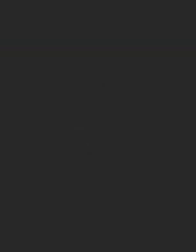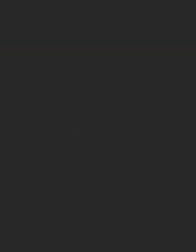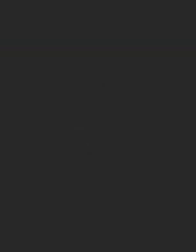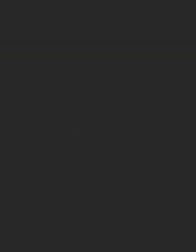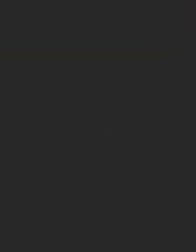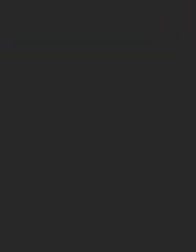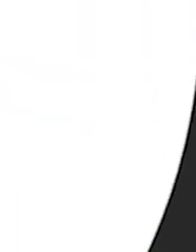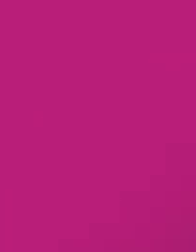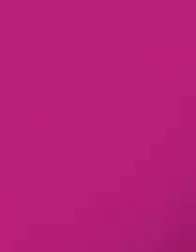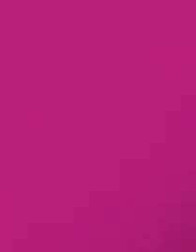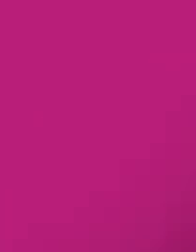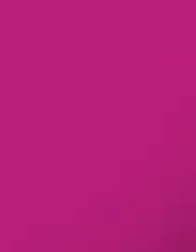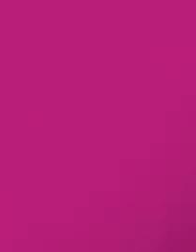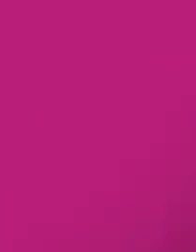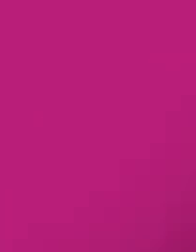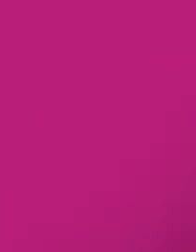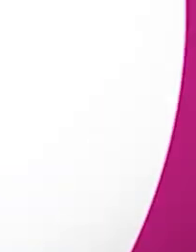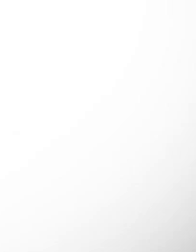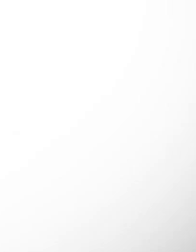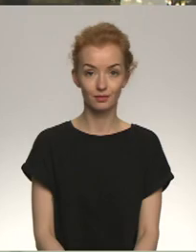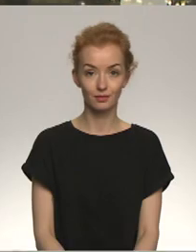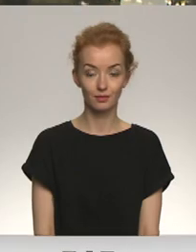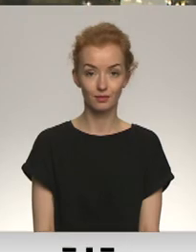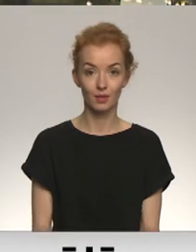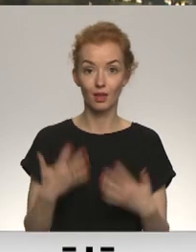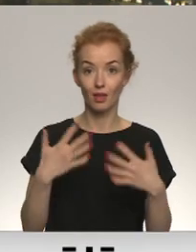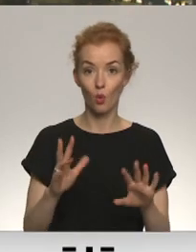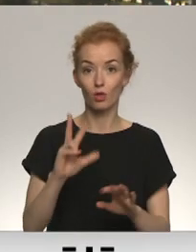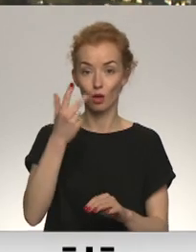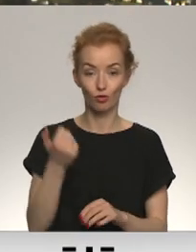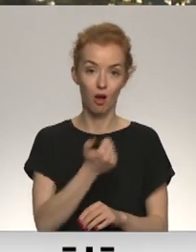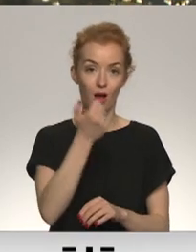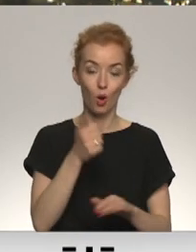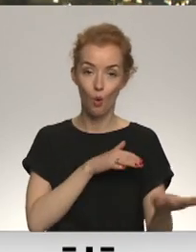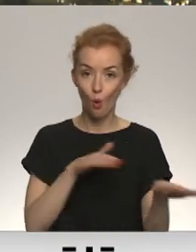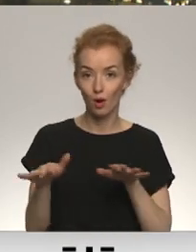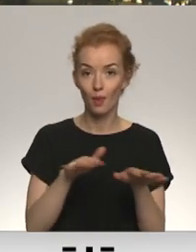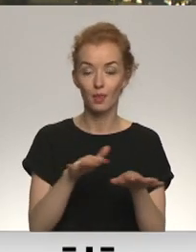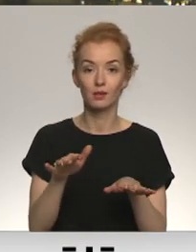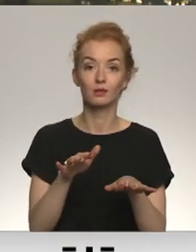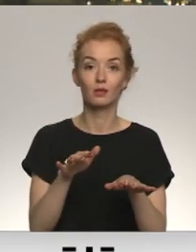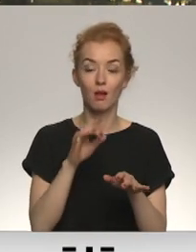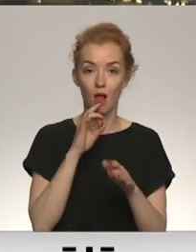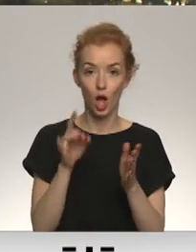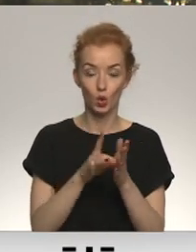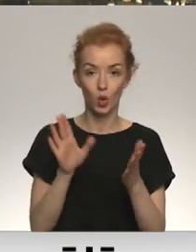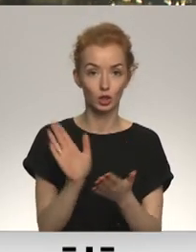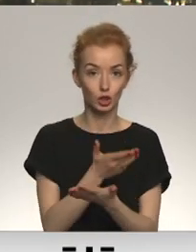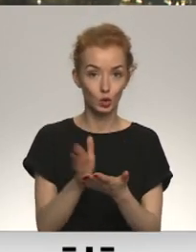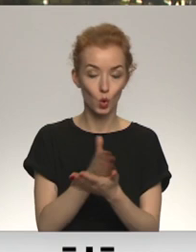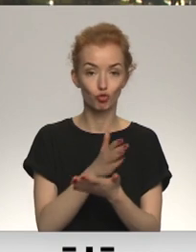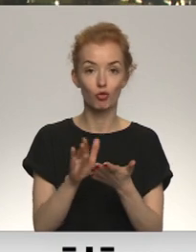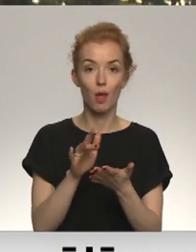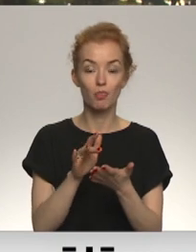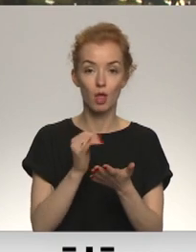Re! Viss ēters ir te! Trešo gadu tiek organizēta elektronikas šķirošanas